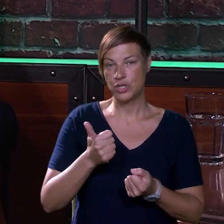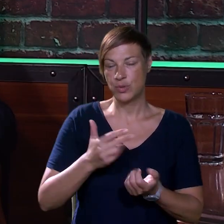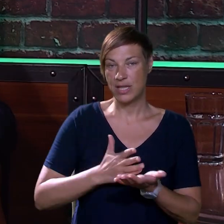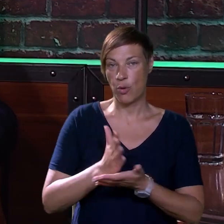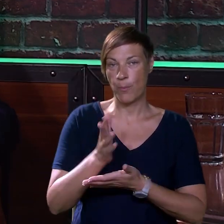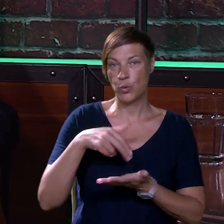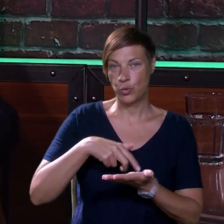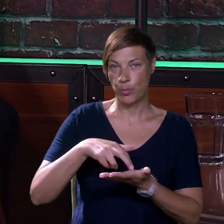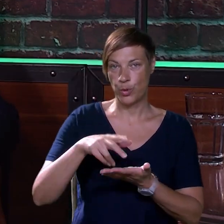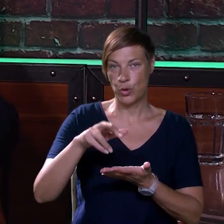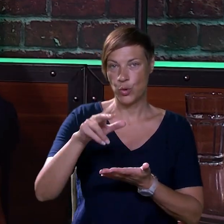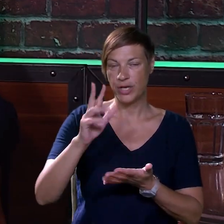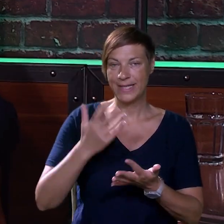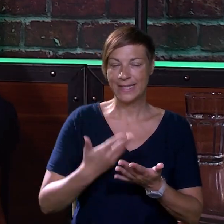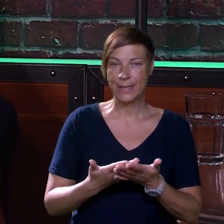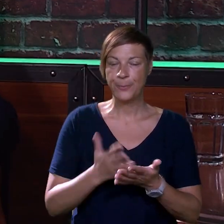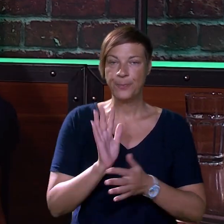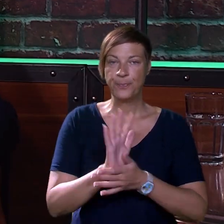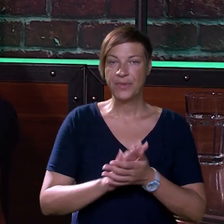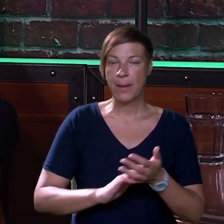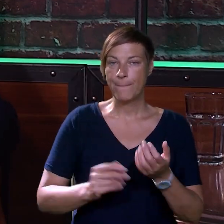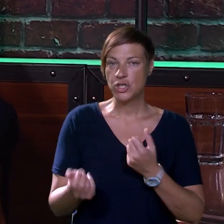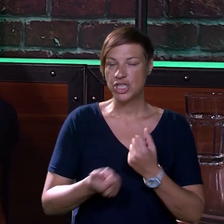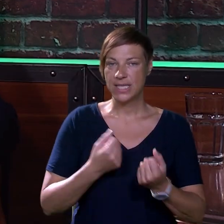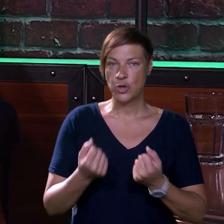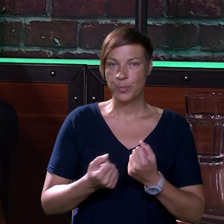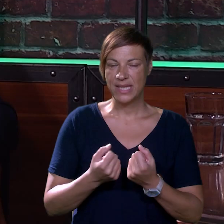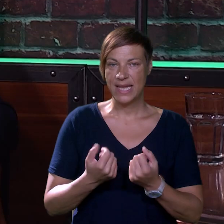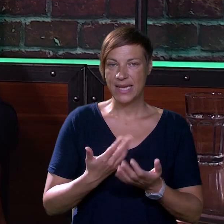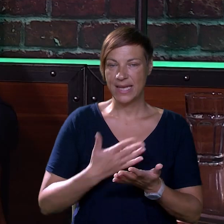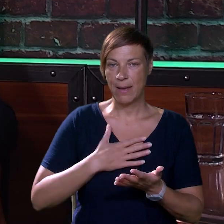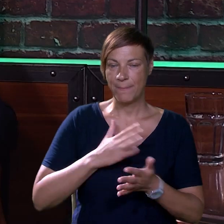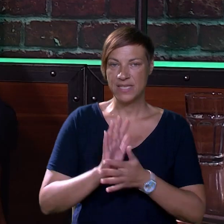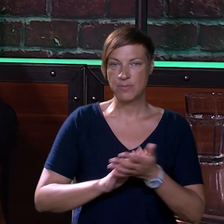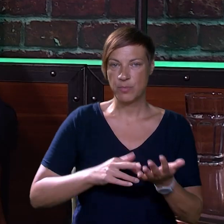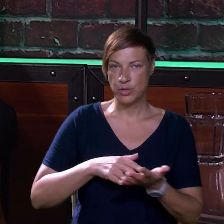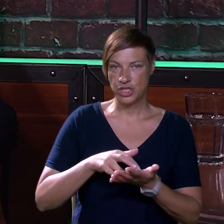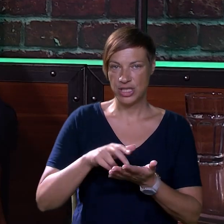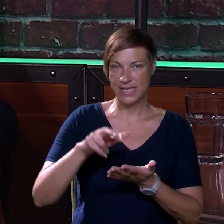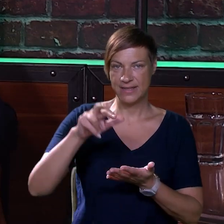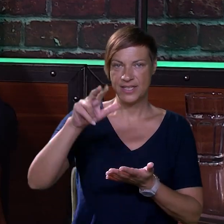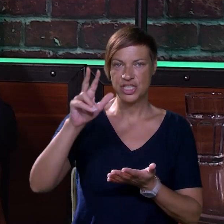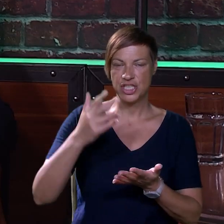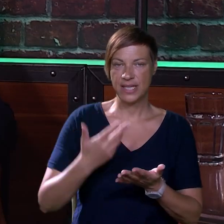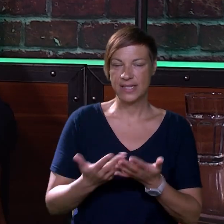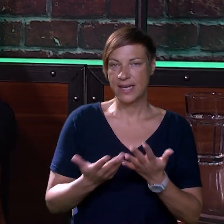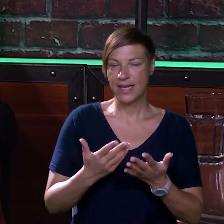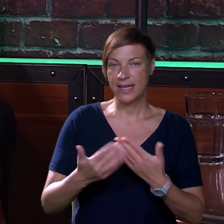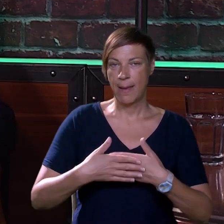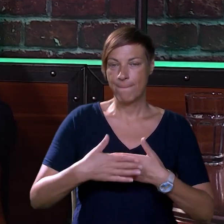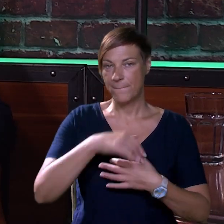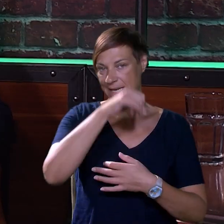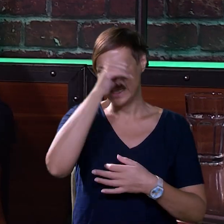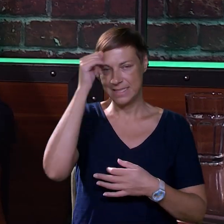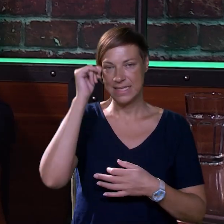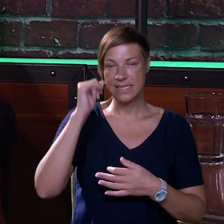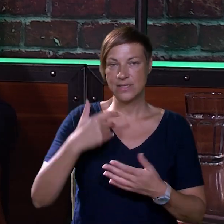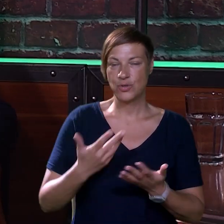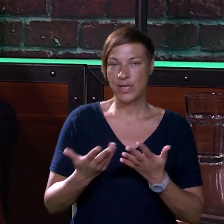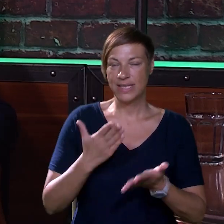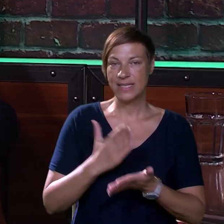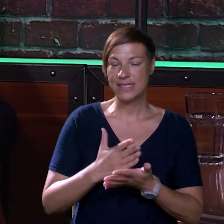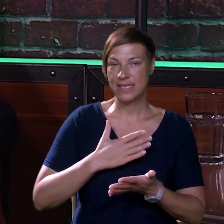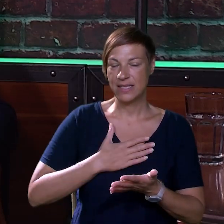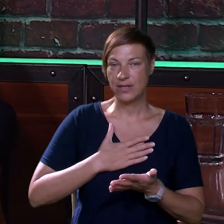jednom putu i prohodati. Početkom treninga mi smo počeli trčati tu uzbrdicu, negdje pred sezonu i